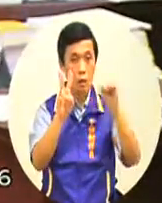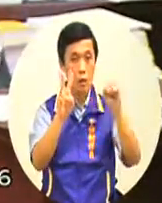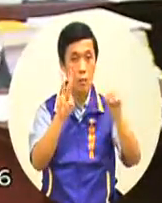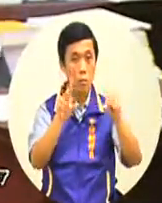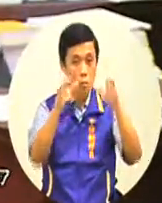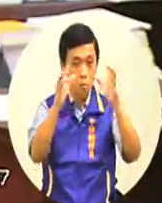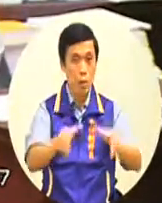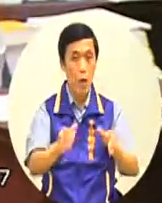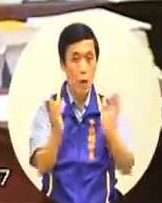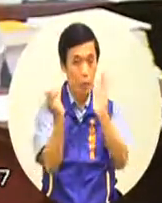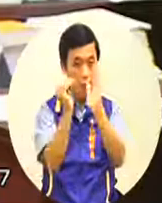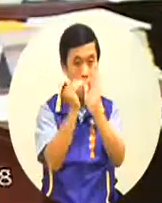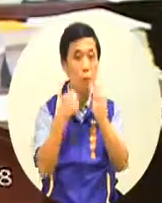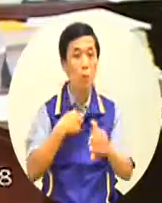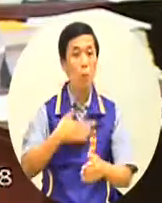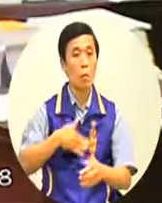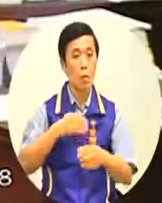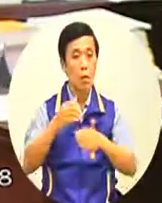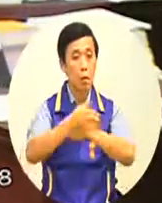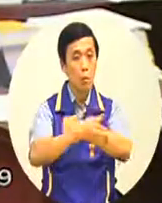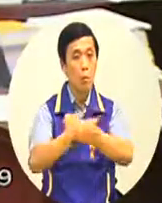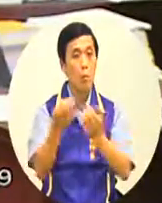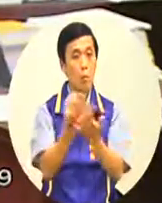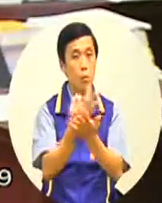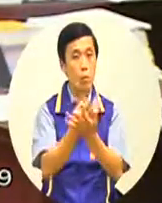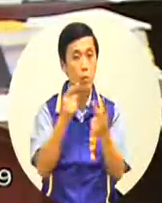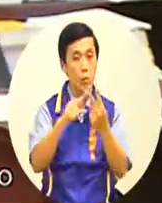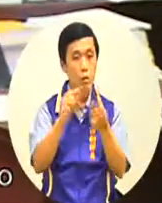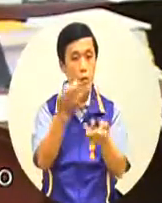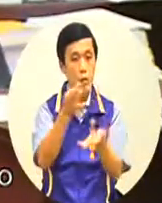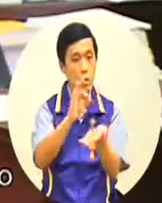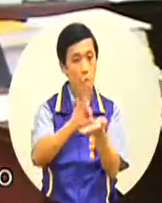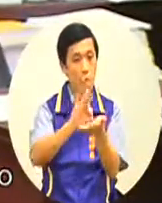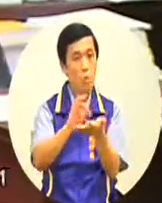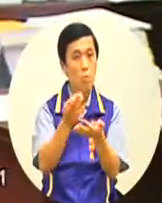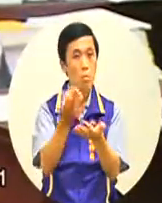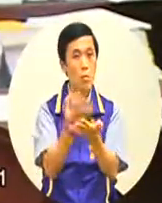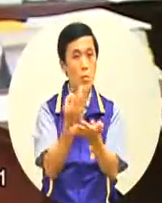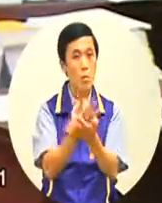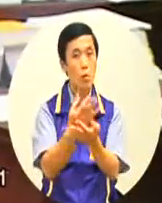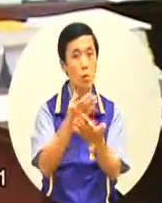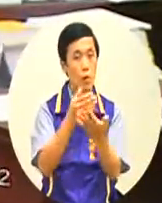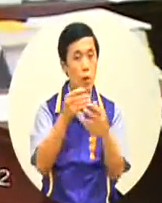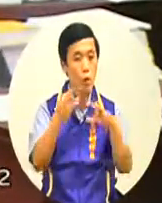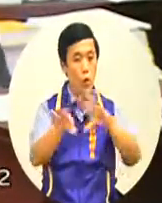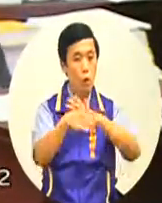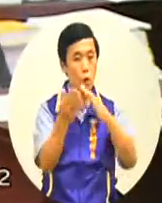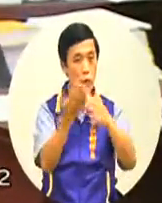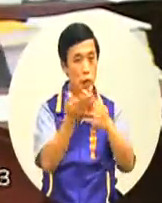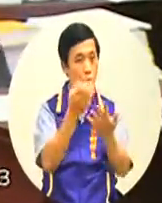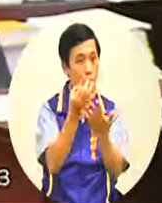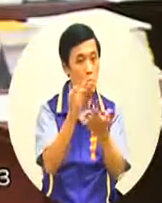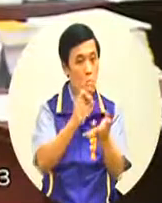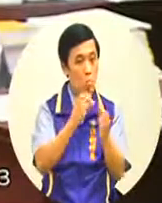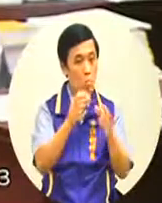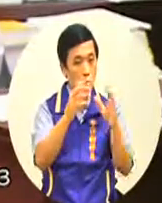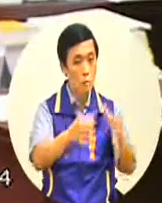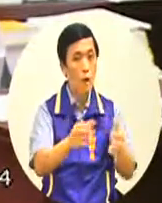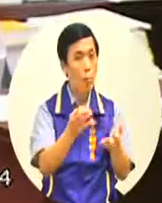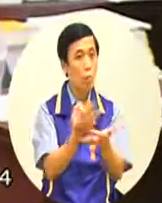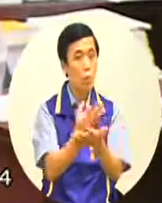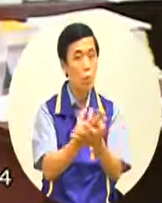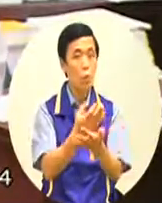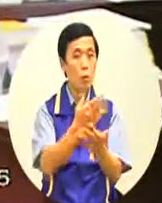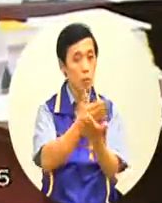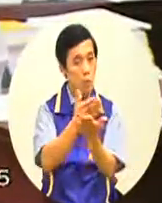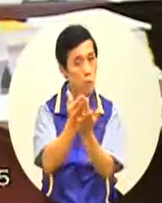人、缺钱、缺空间，样样缺，可是要怎么样去整合我们现在手头上有的这些资源，所以这